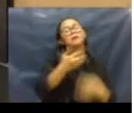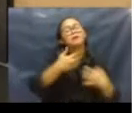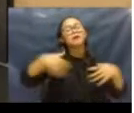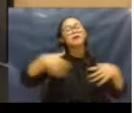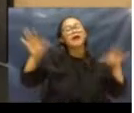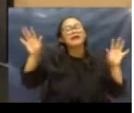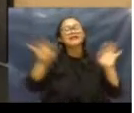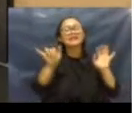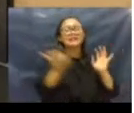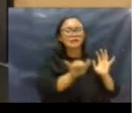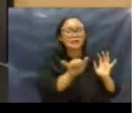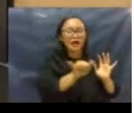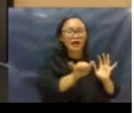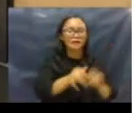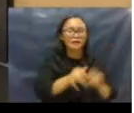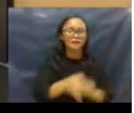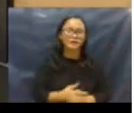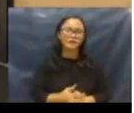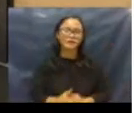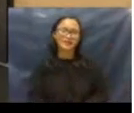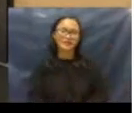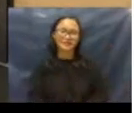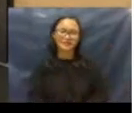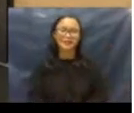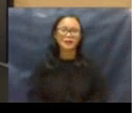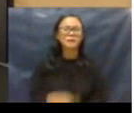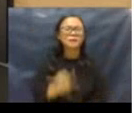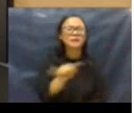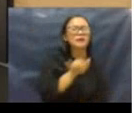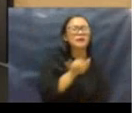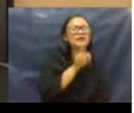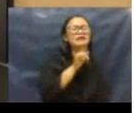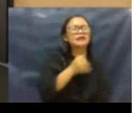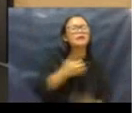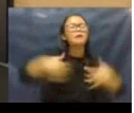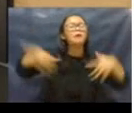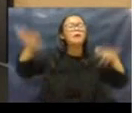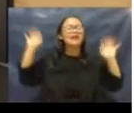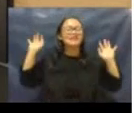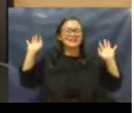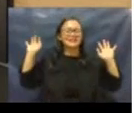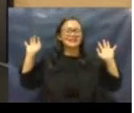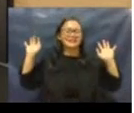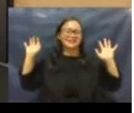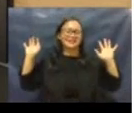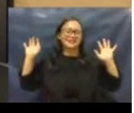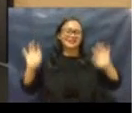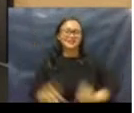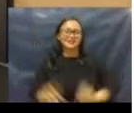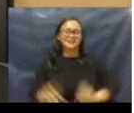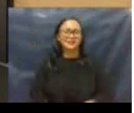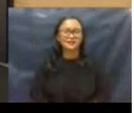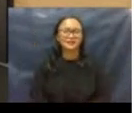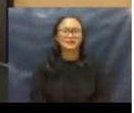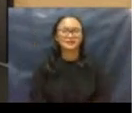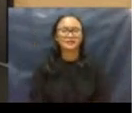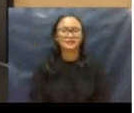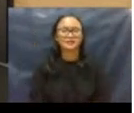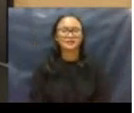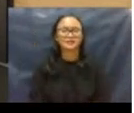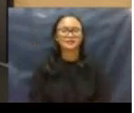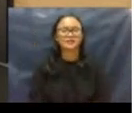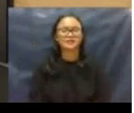Wah, sudah gampang Bapak Ibu ya. Ini saya memberikan clue-nya sudah Sudah jelas sekali. Berarti